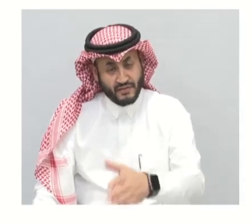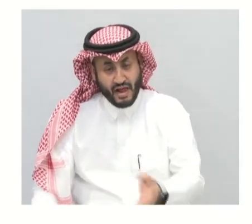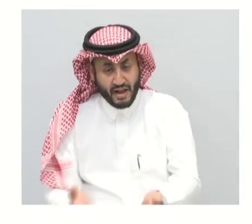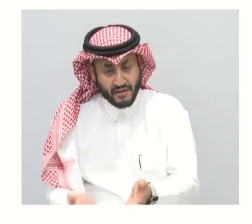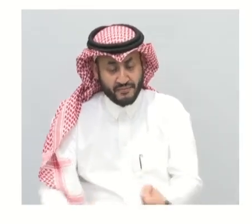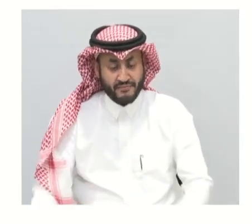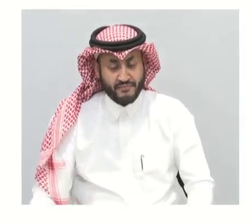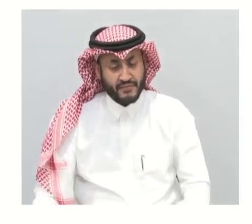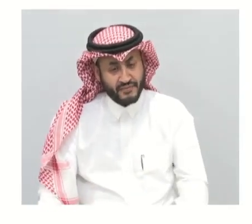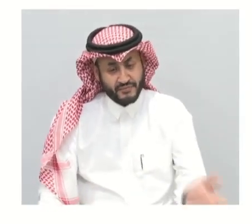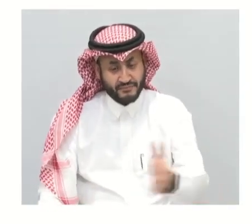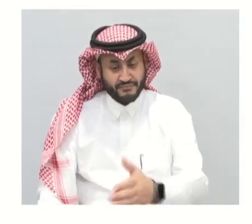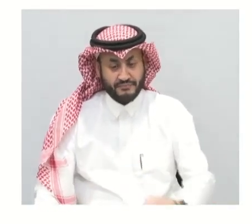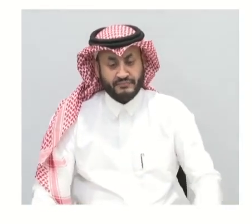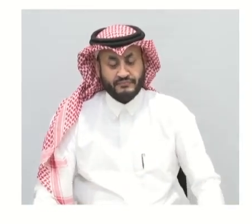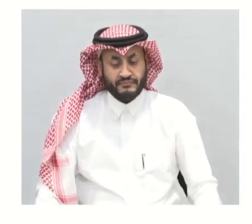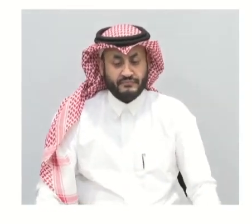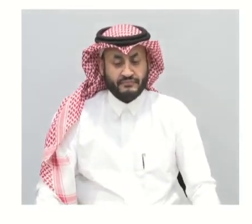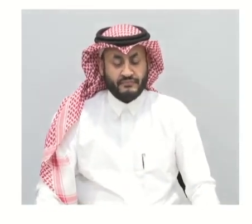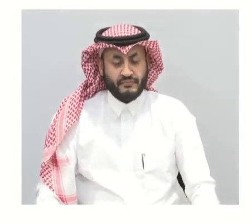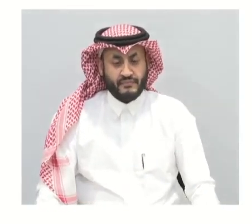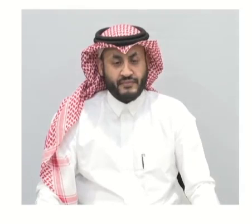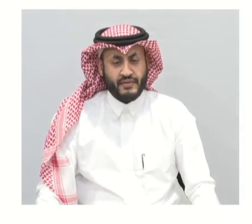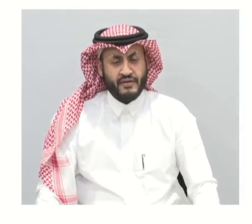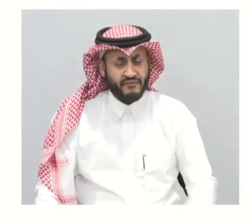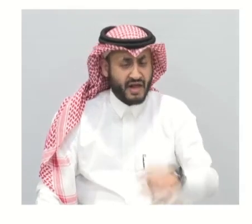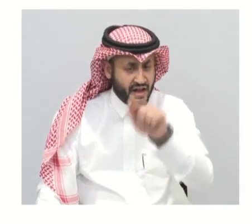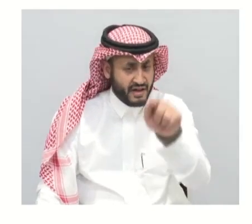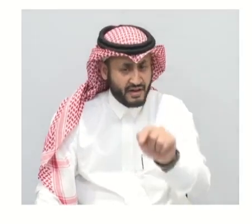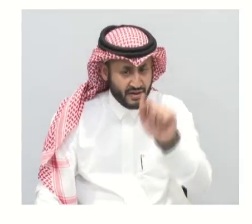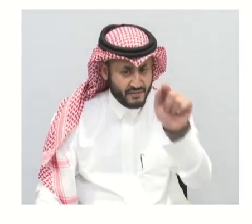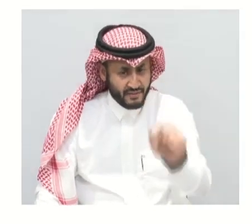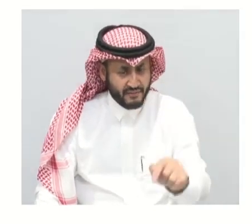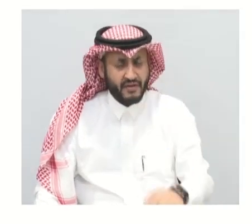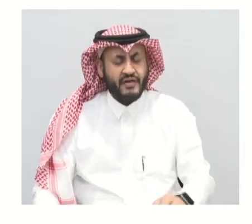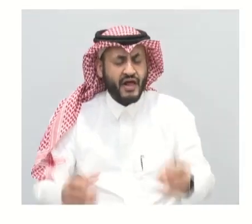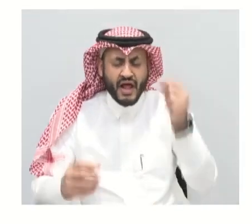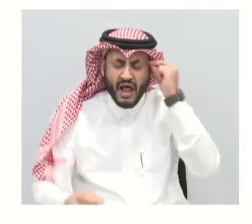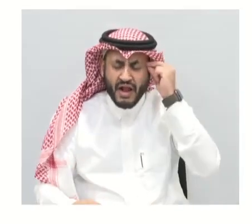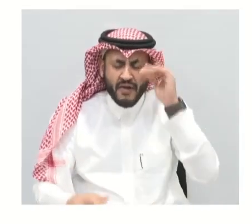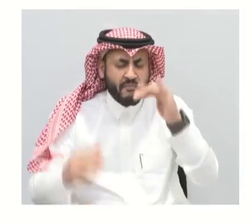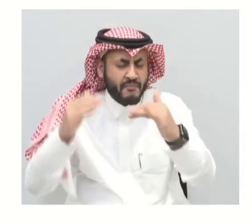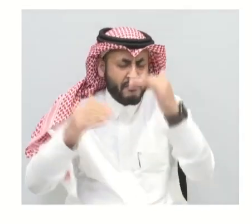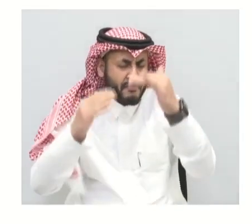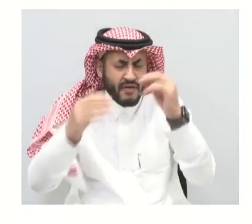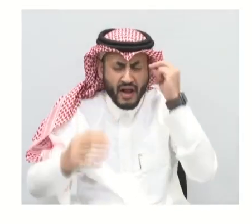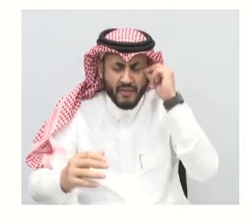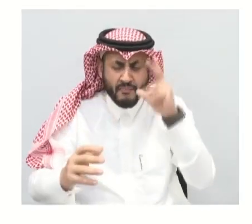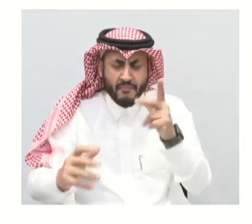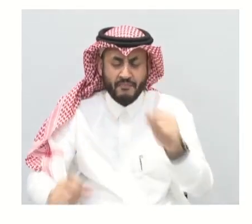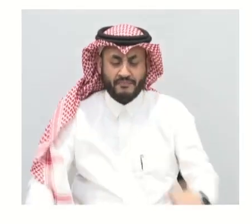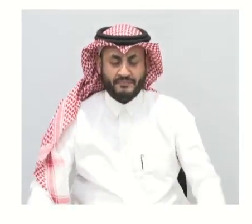سوف ننطلق واياكم الان الى بعض الاسئله التنشيطيه والتي تقيس مدى فهمكم